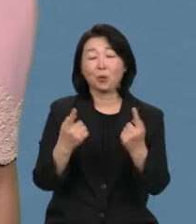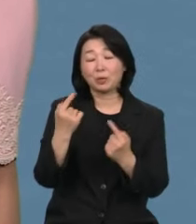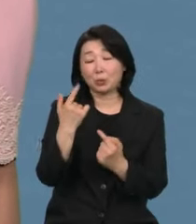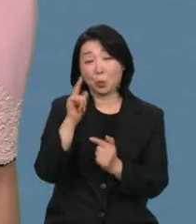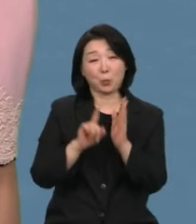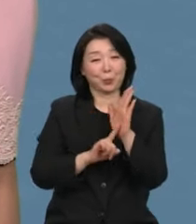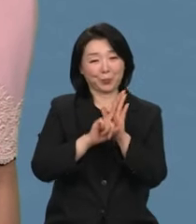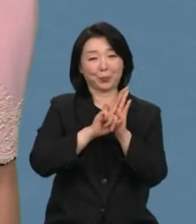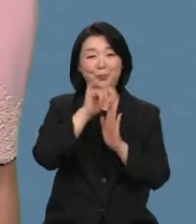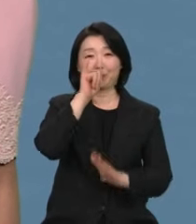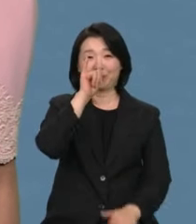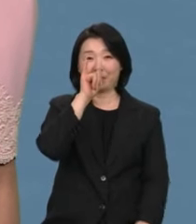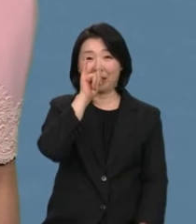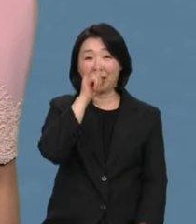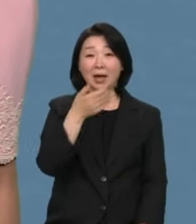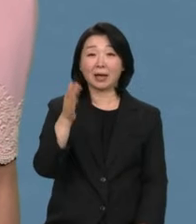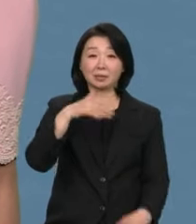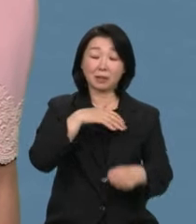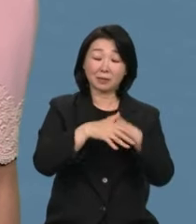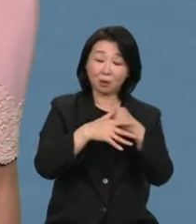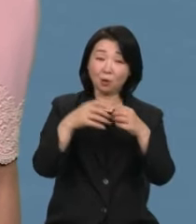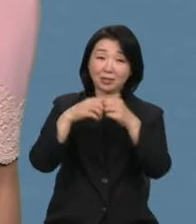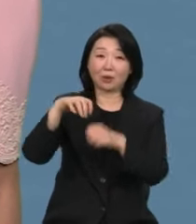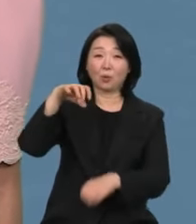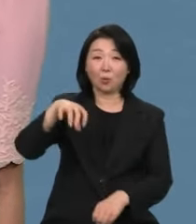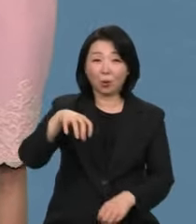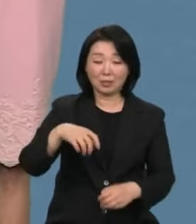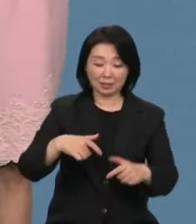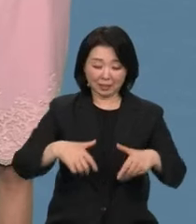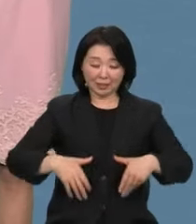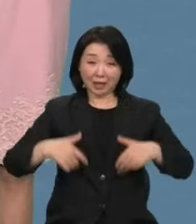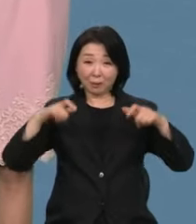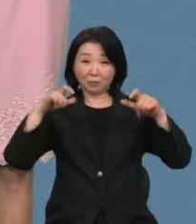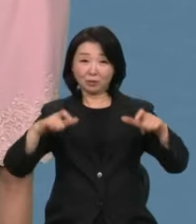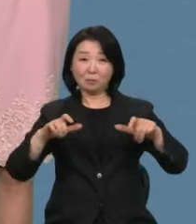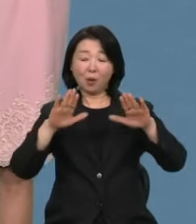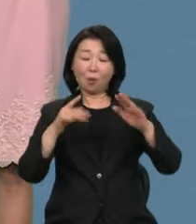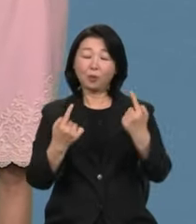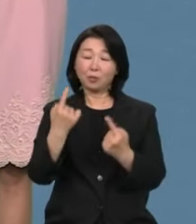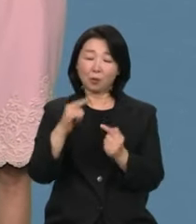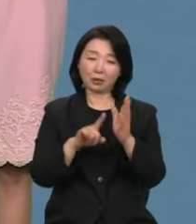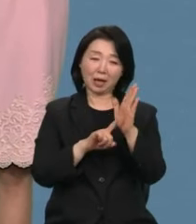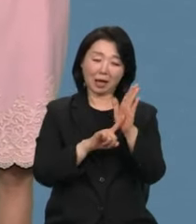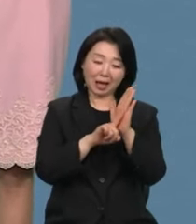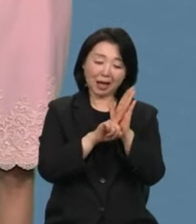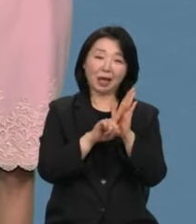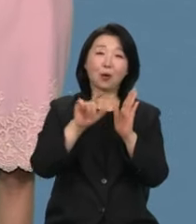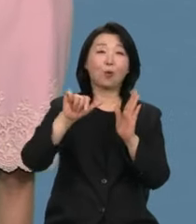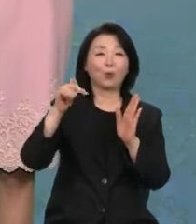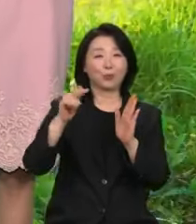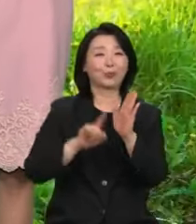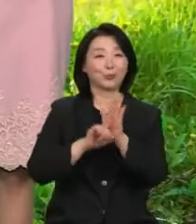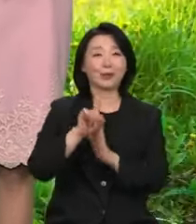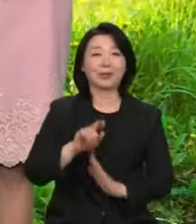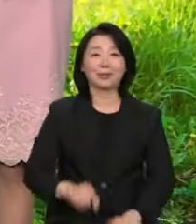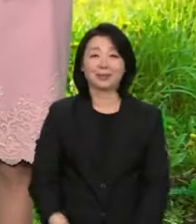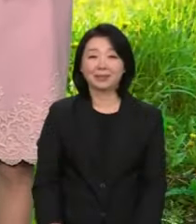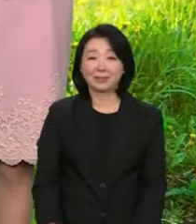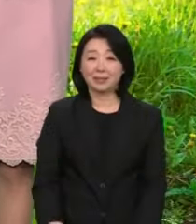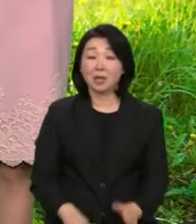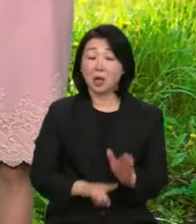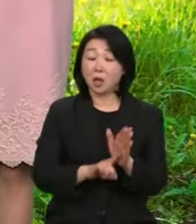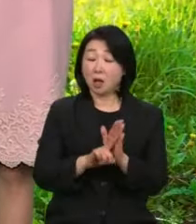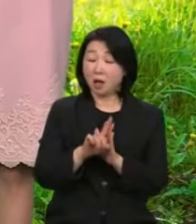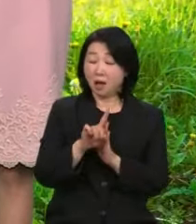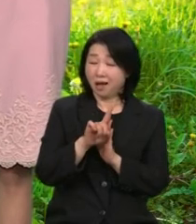조금 높겠는데요. 다만 대구와 창원 등 일부 남부지방은 오늘보다 5도에서 6도가량 크게 오르겠습니다. 기온은